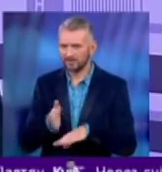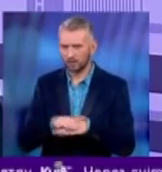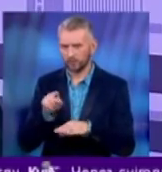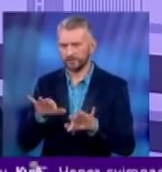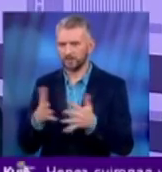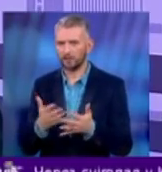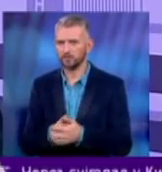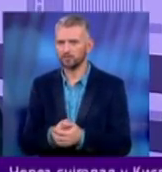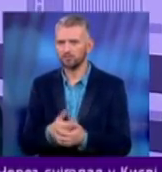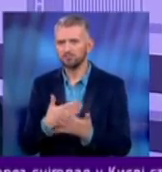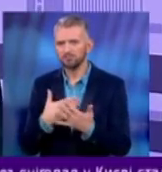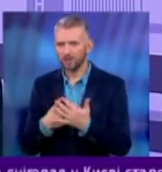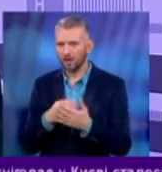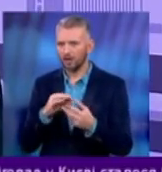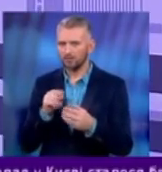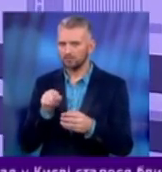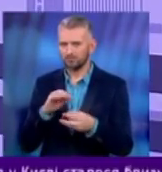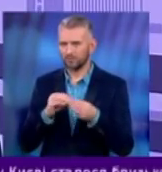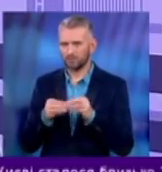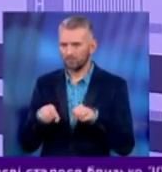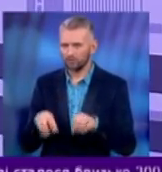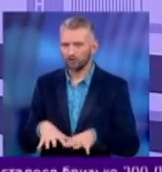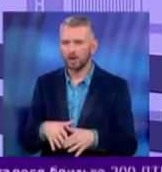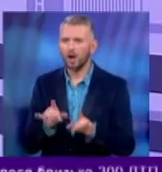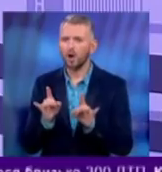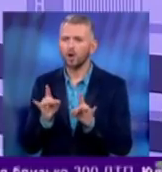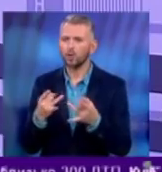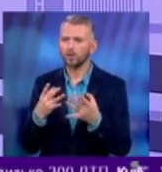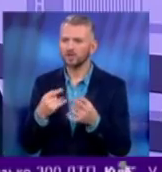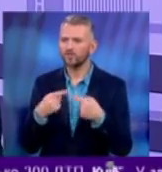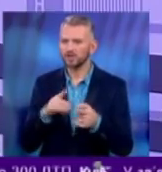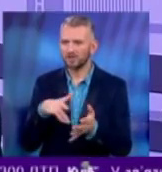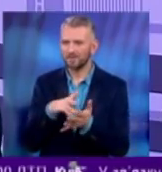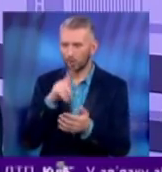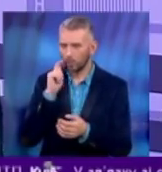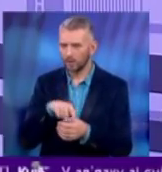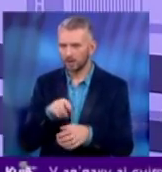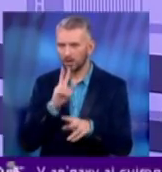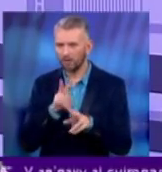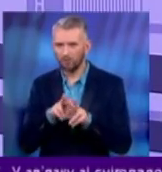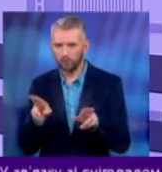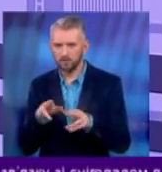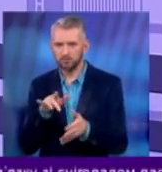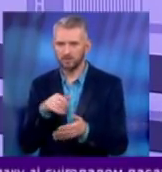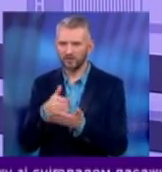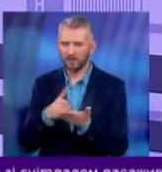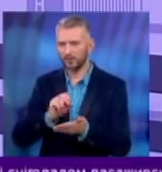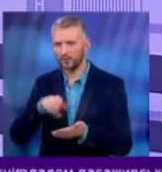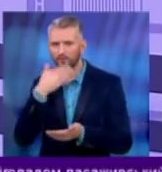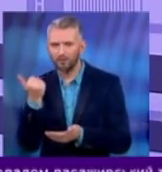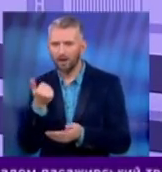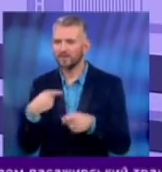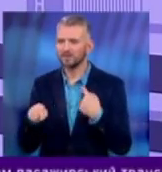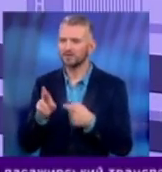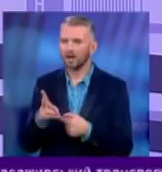воно нівелюється, так? Розкажіть, будь ласка, чи є в інших містах України якісь подібні сервіси і яким чином вони, можливо,